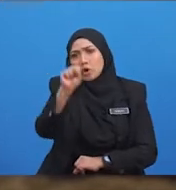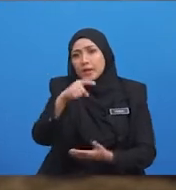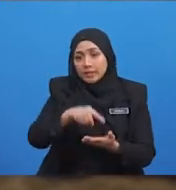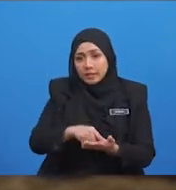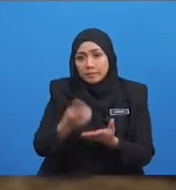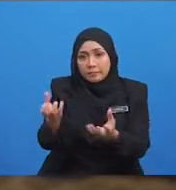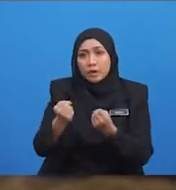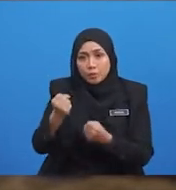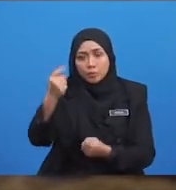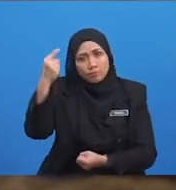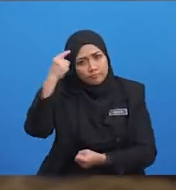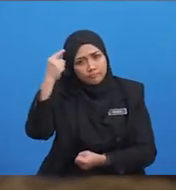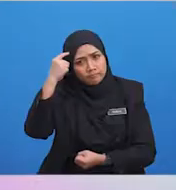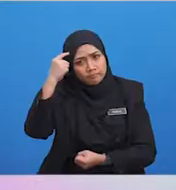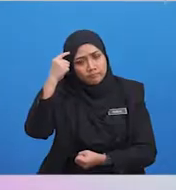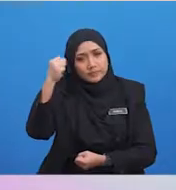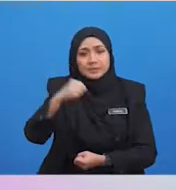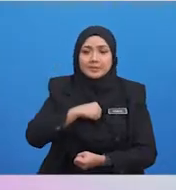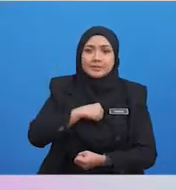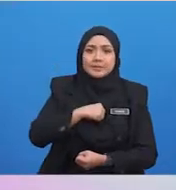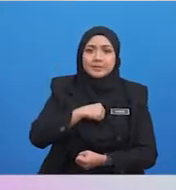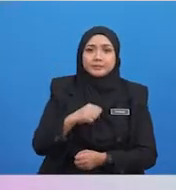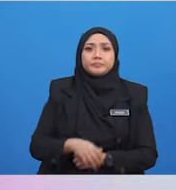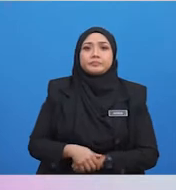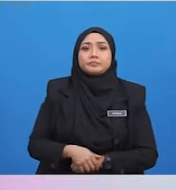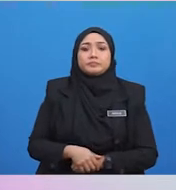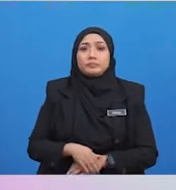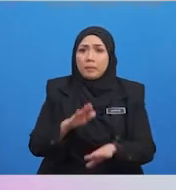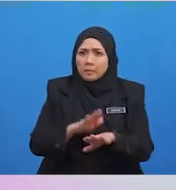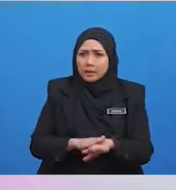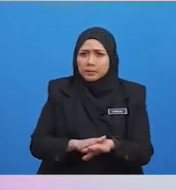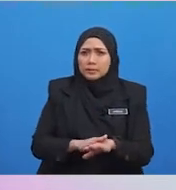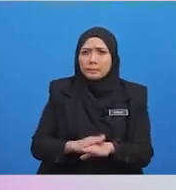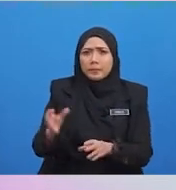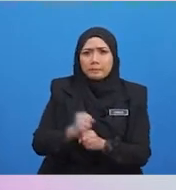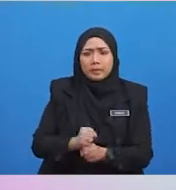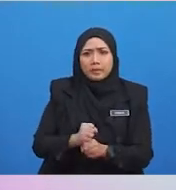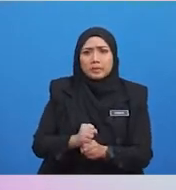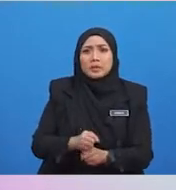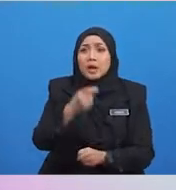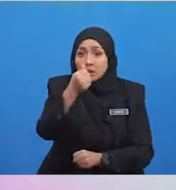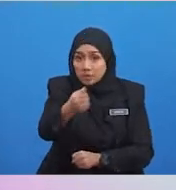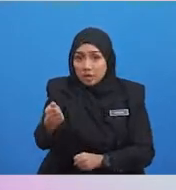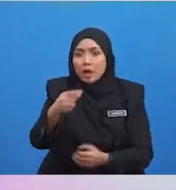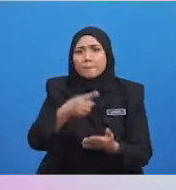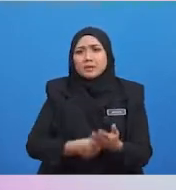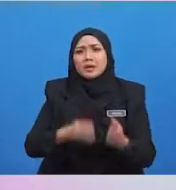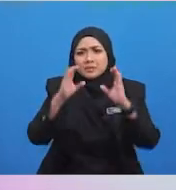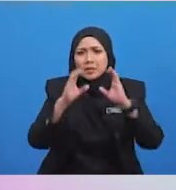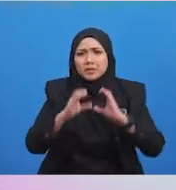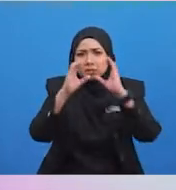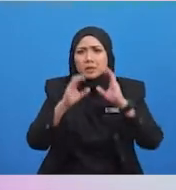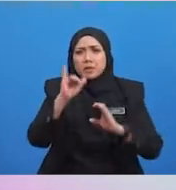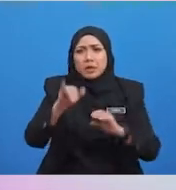pendapat murid-murid. Soalannya berbunyi, pada pendapat anda, apakah cara-cara